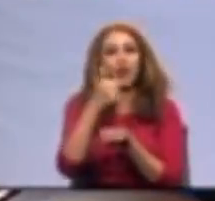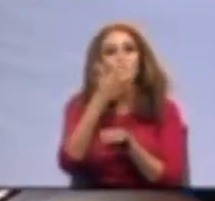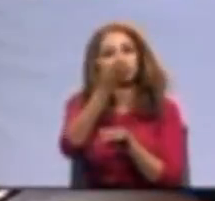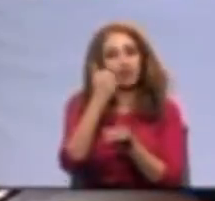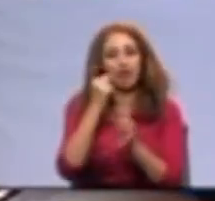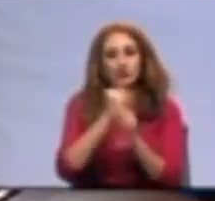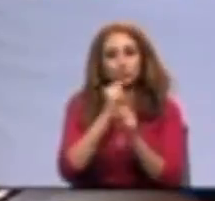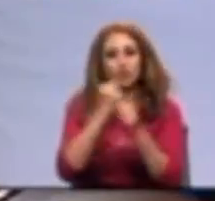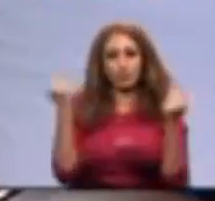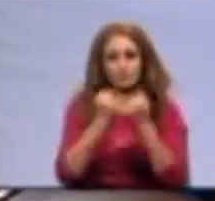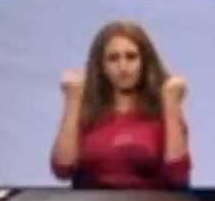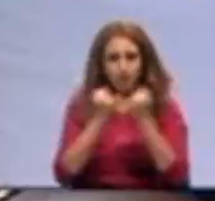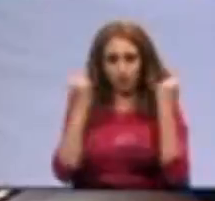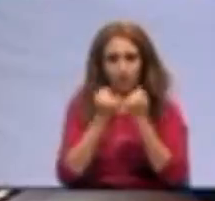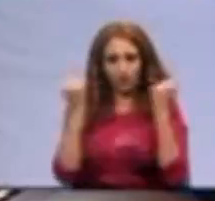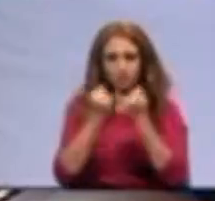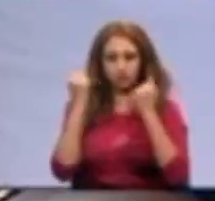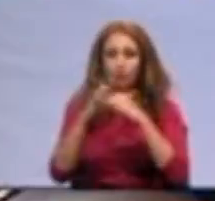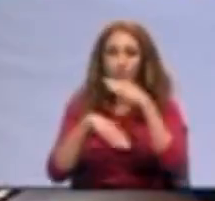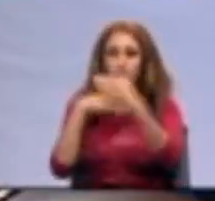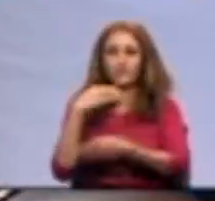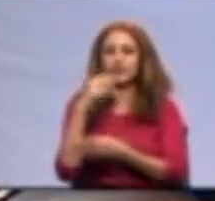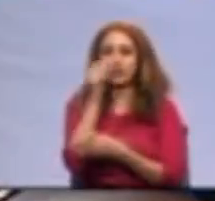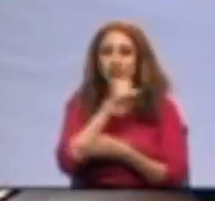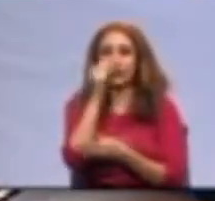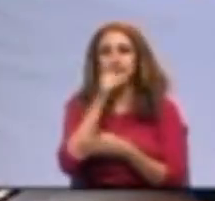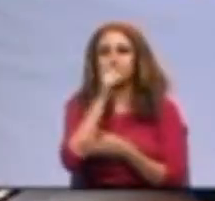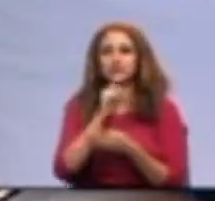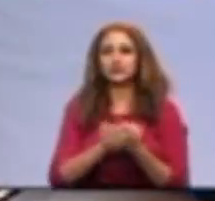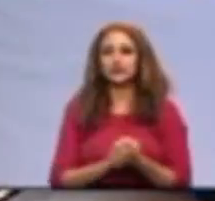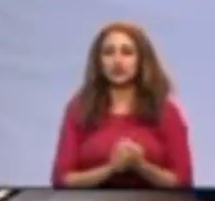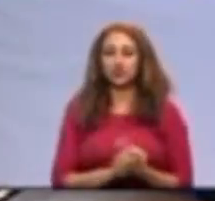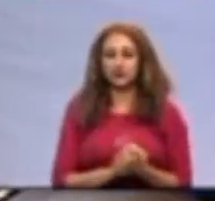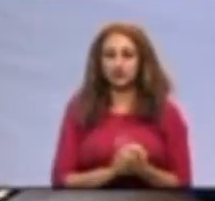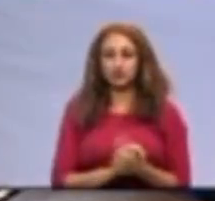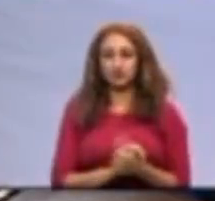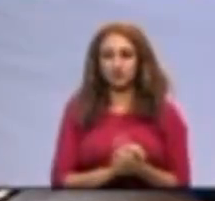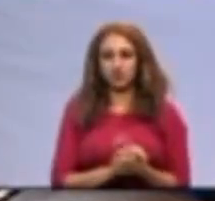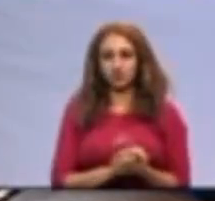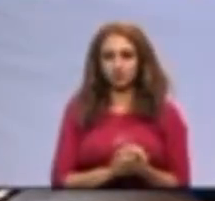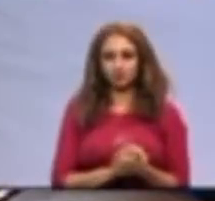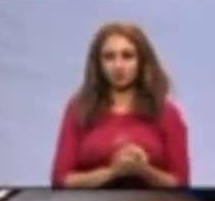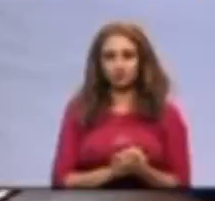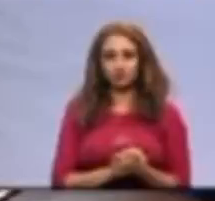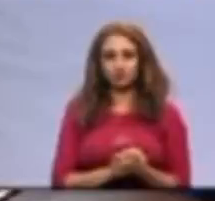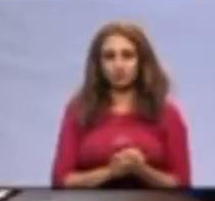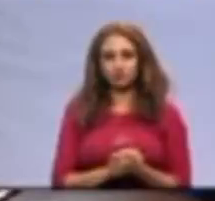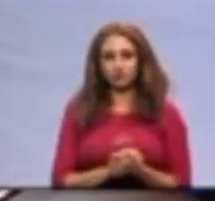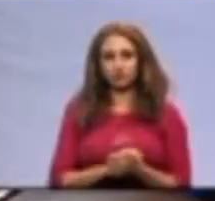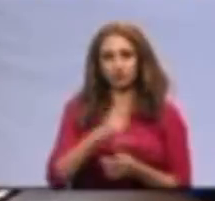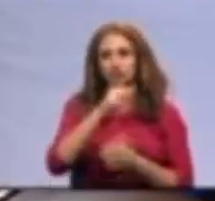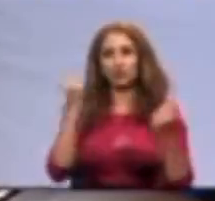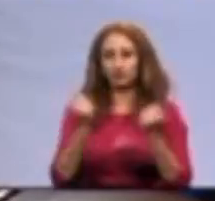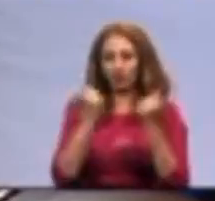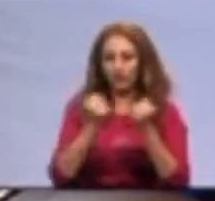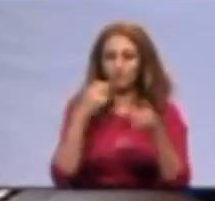عليه بتمرني وهذا قد ما بيعطيكي اكتر. ومن هون بلشت، عملت سينجل هيك اول